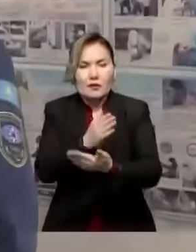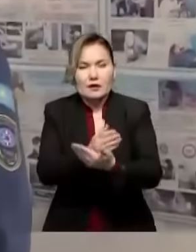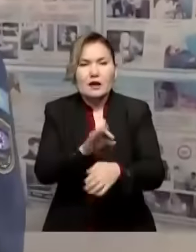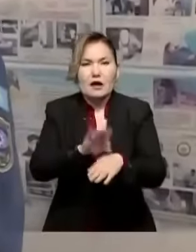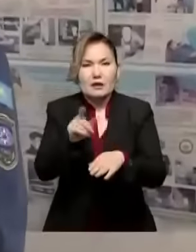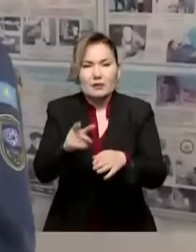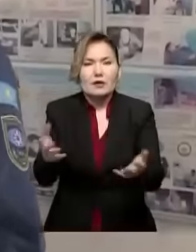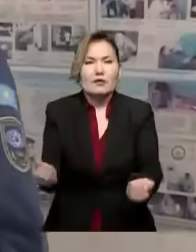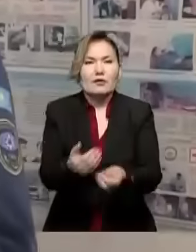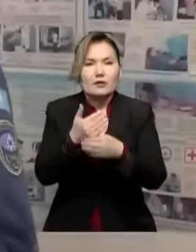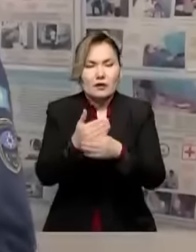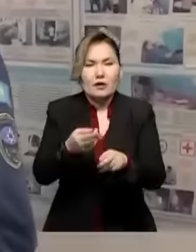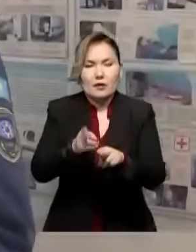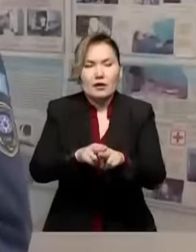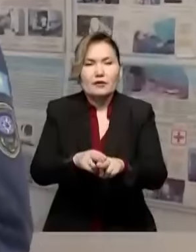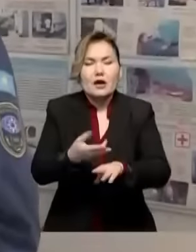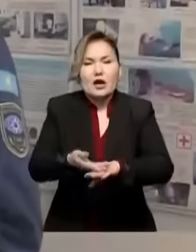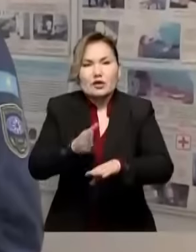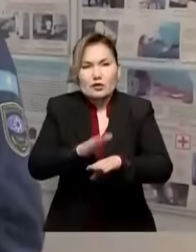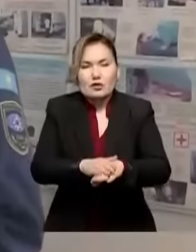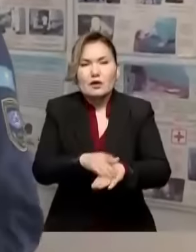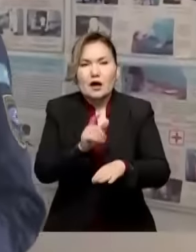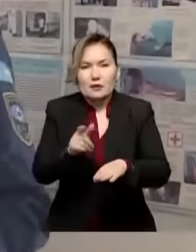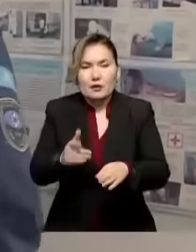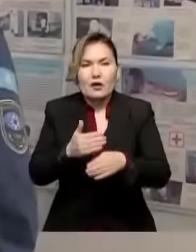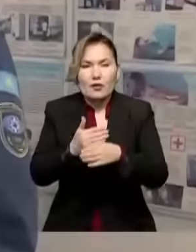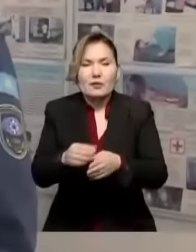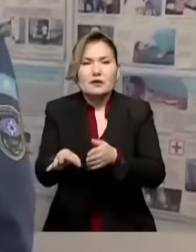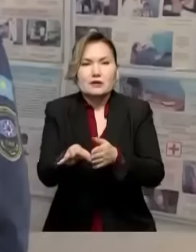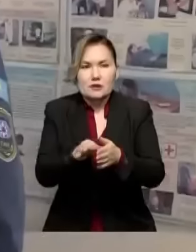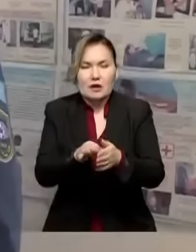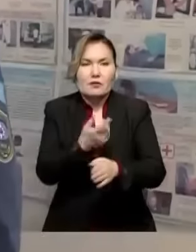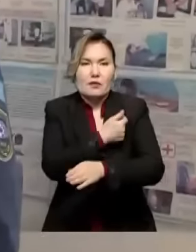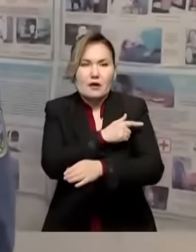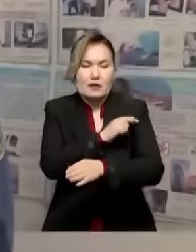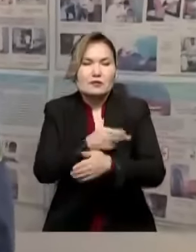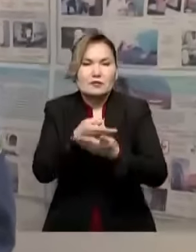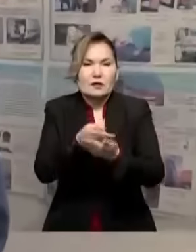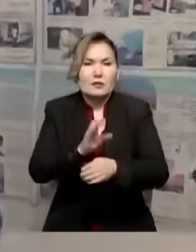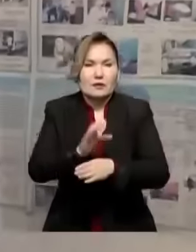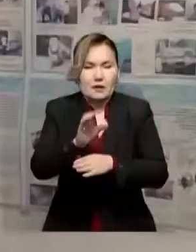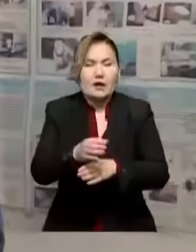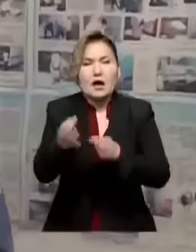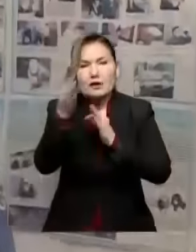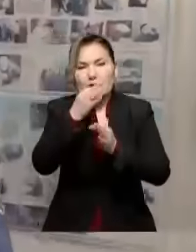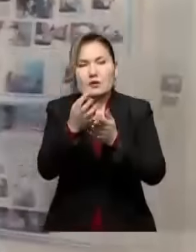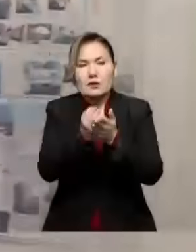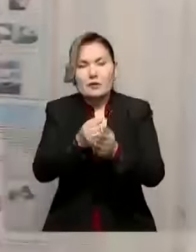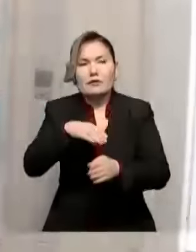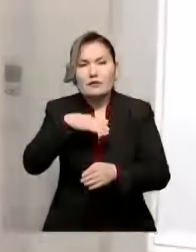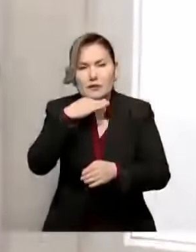қарай. Сосын острес асайдын шығарып, содан кейін барып, жедел түрде больница жетсеміз. Дәрі-дәрмек жеткілікті ме? Дәрі-дәрмек